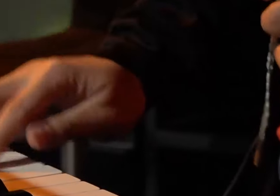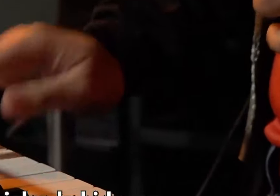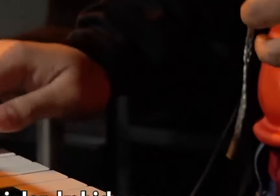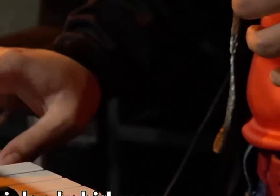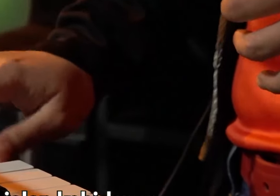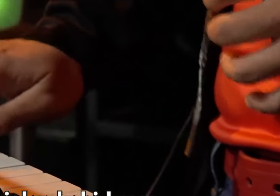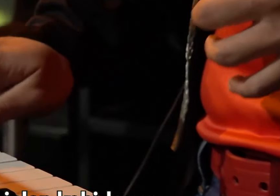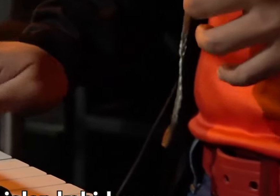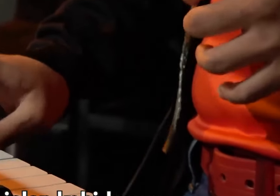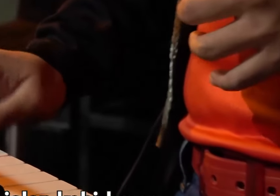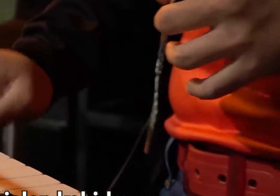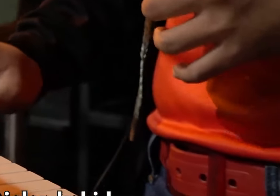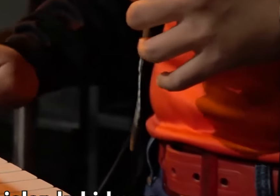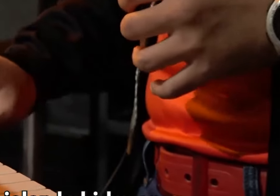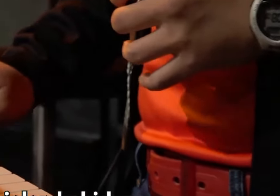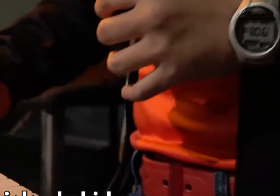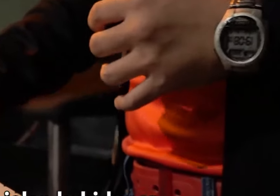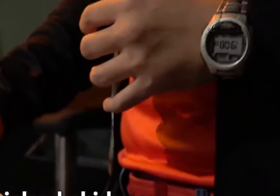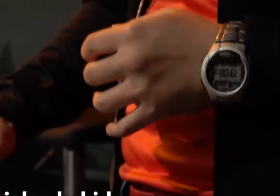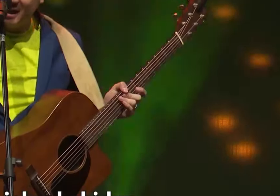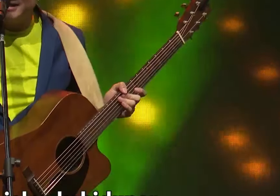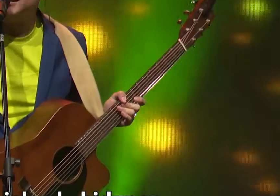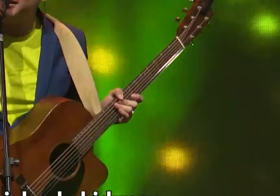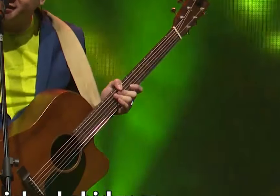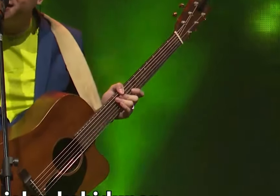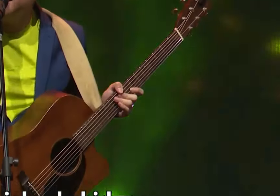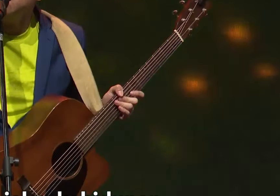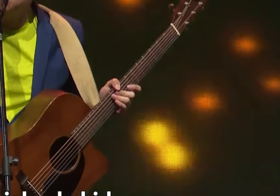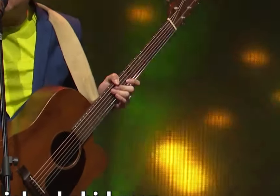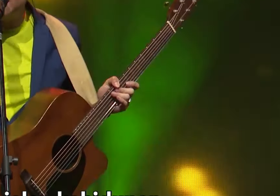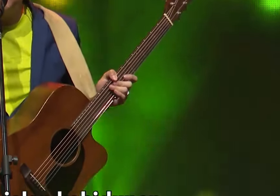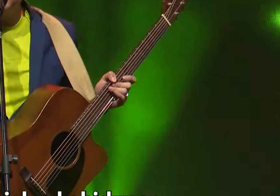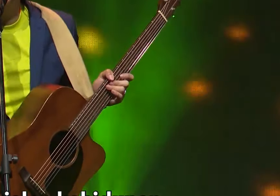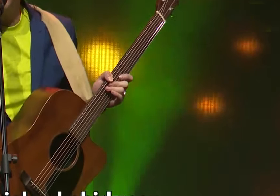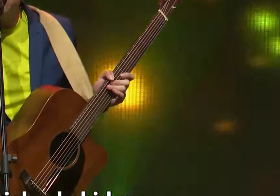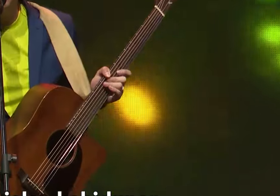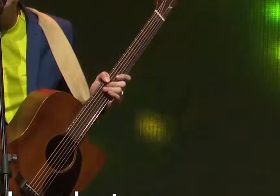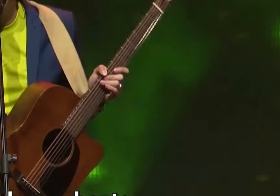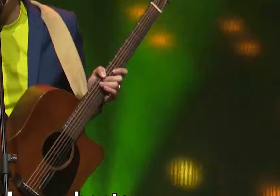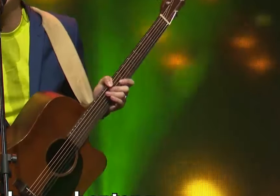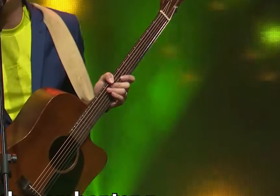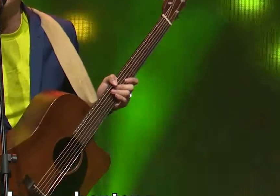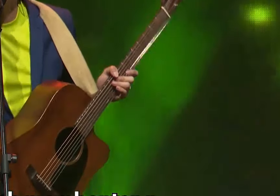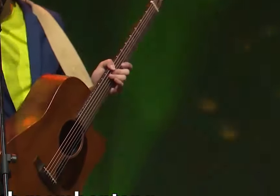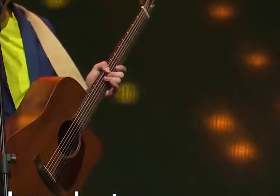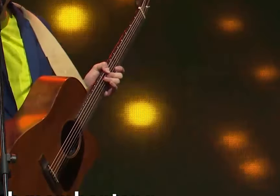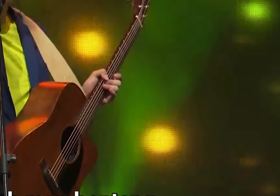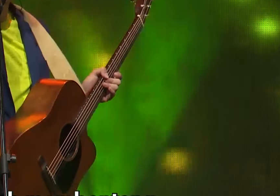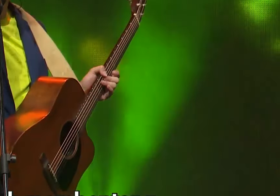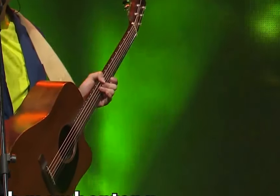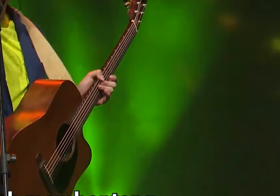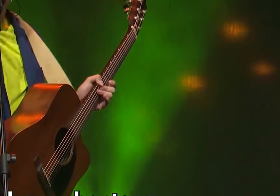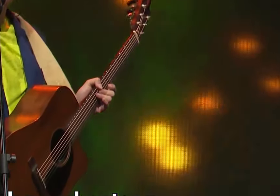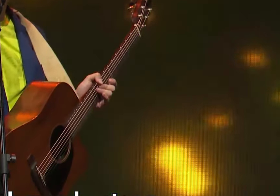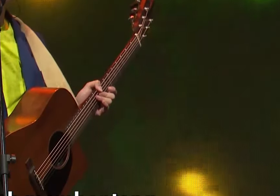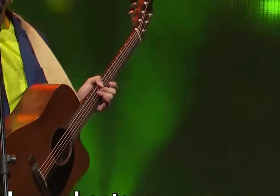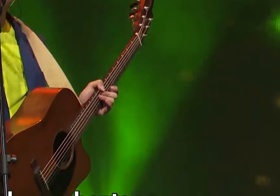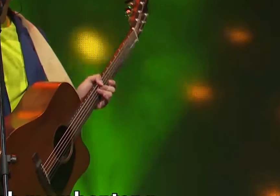Apakah sebab kau Tuhan, jalan kehidupan